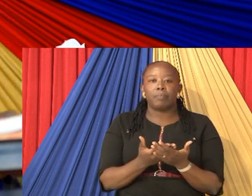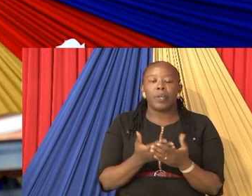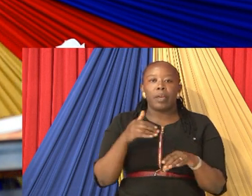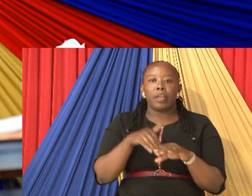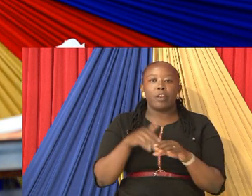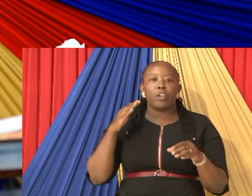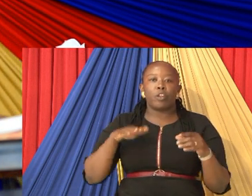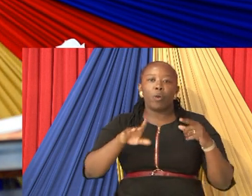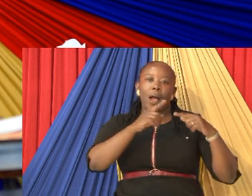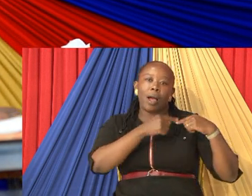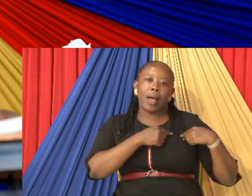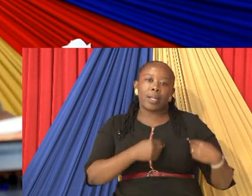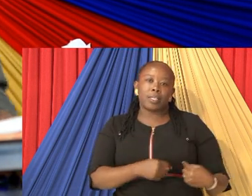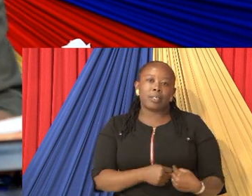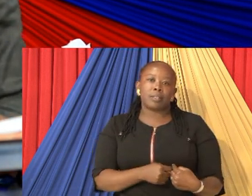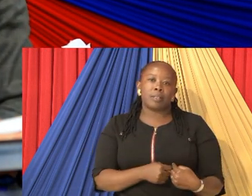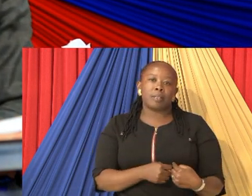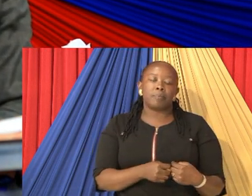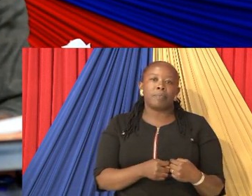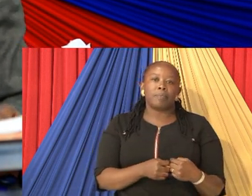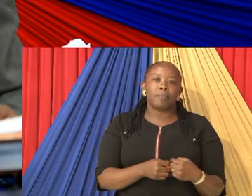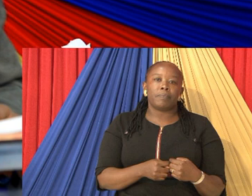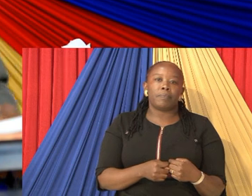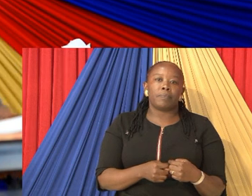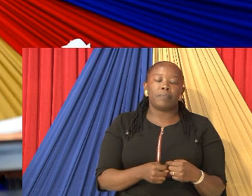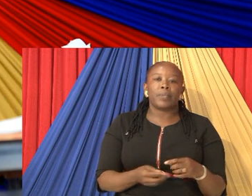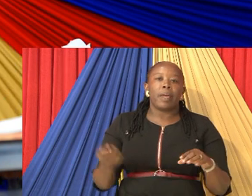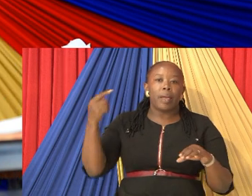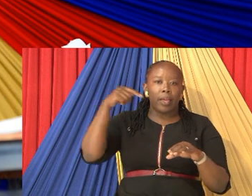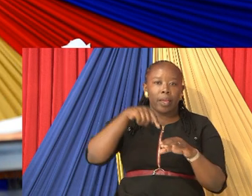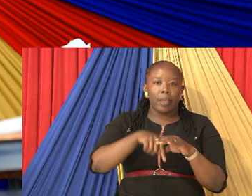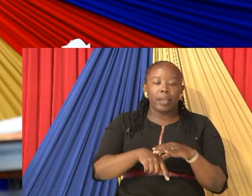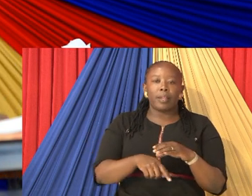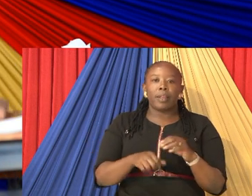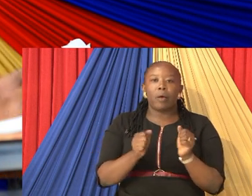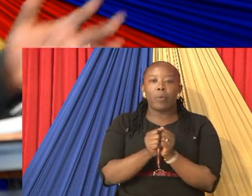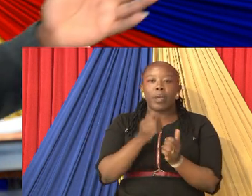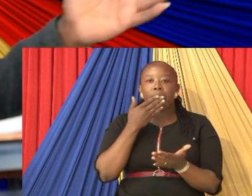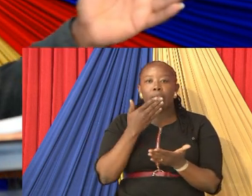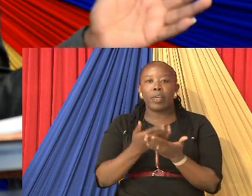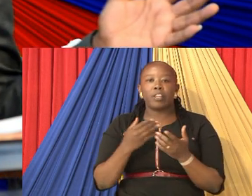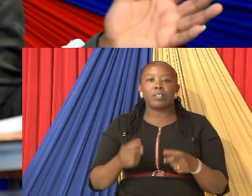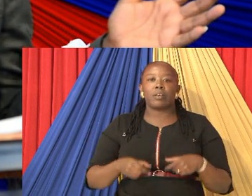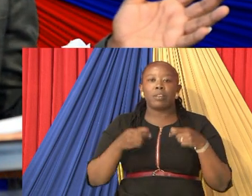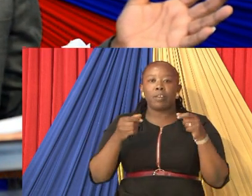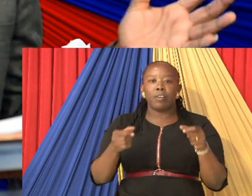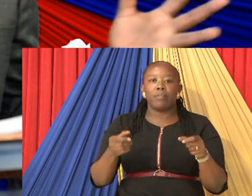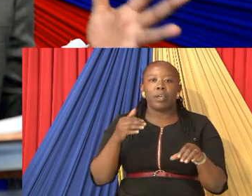thanksgiving in your heart. Ingieni malangoni kwake kwa kushukuru. Nyuani mwake kwa